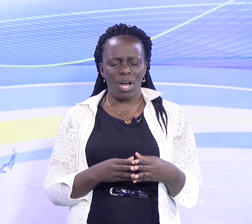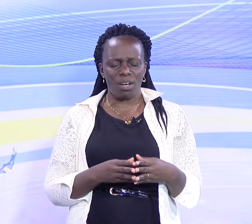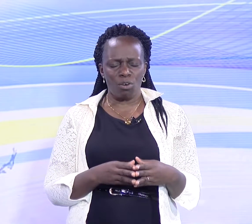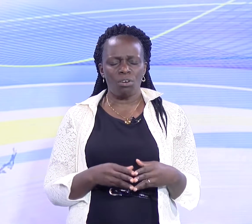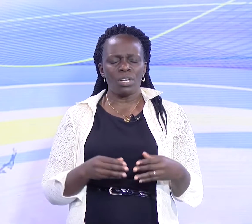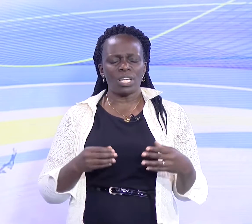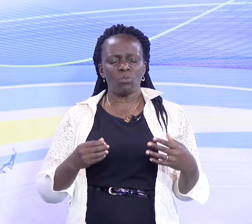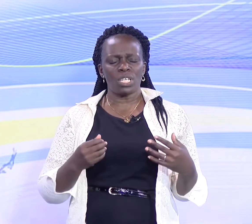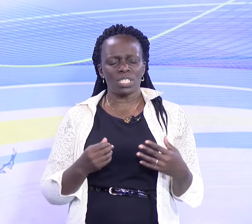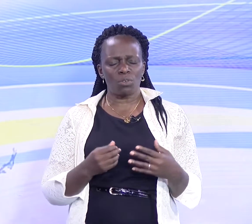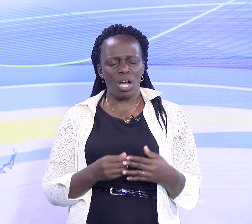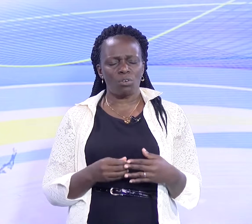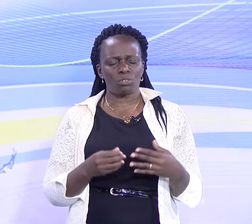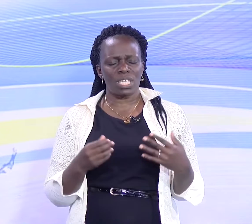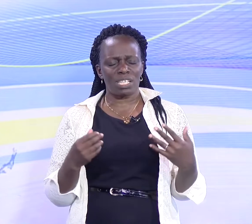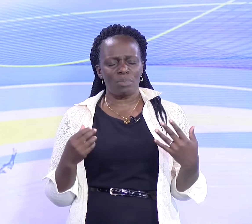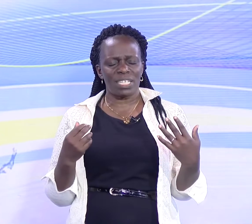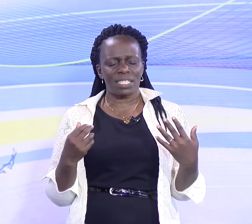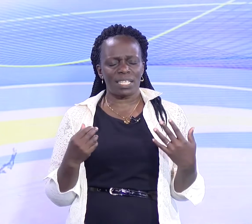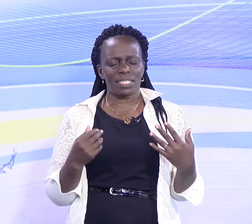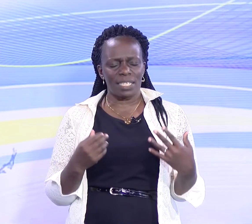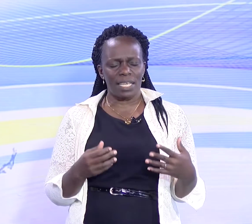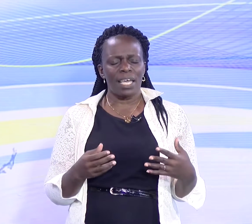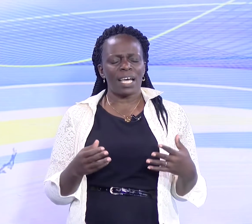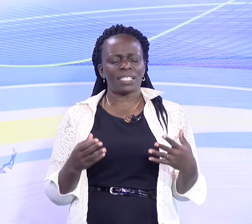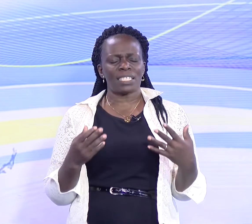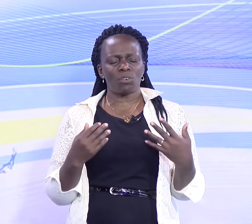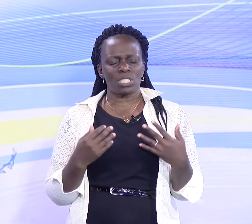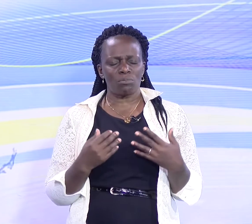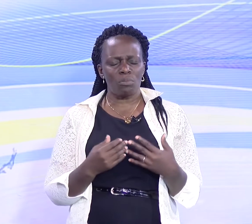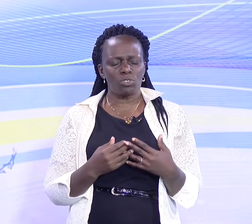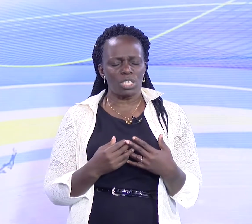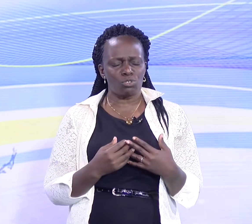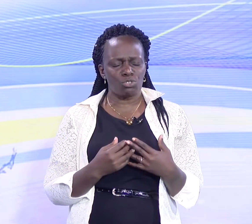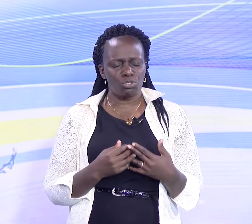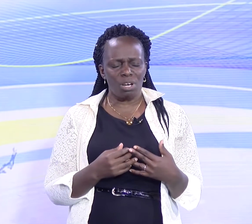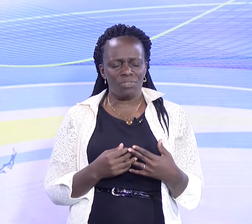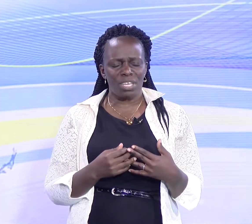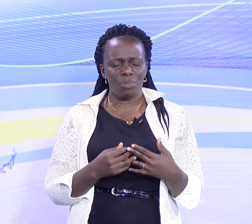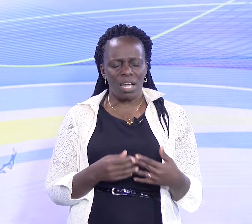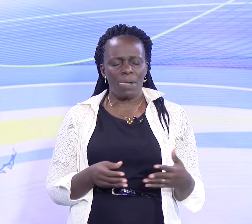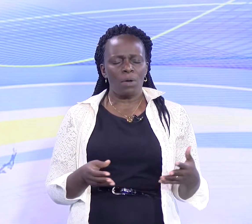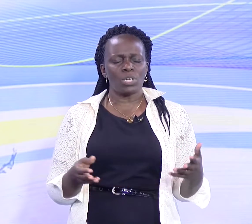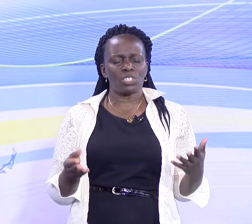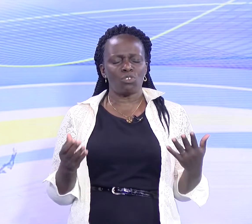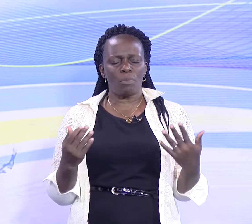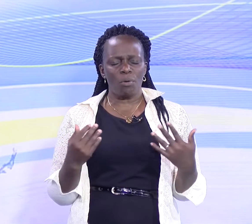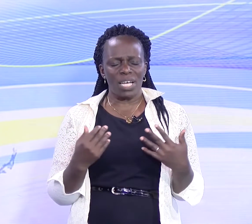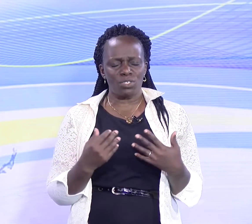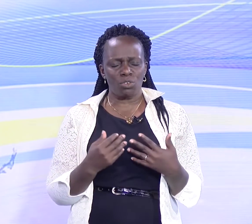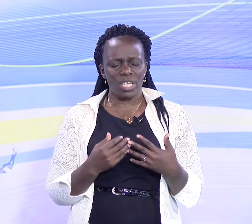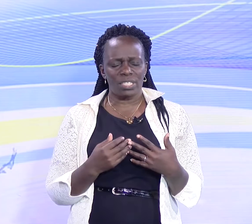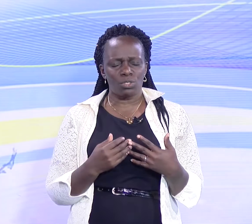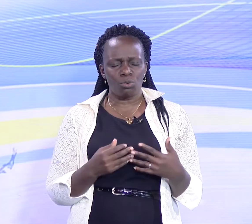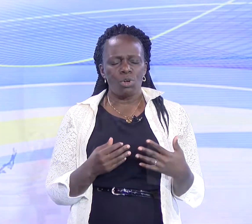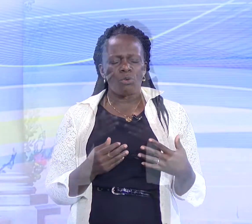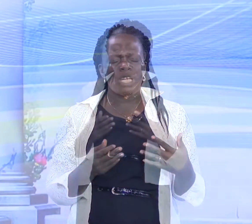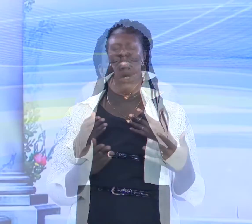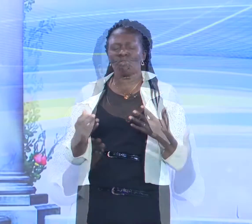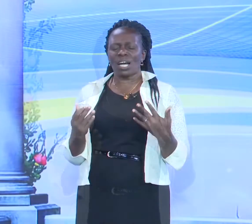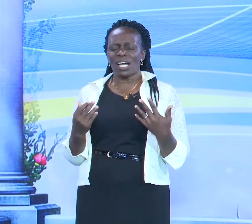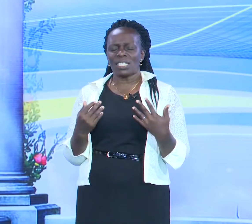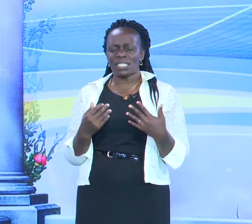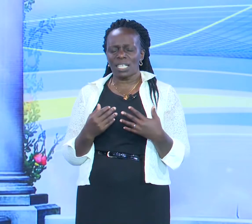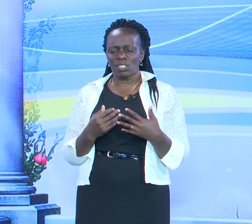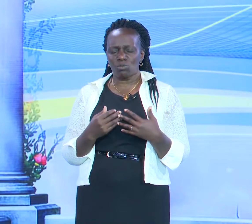wema wako na ulinzi wako. Tunasema ni asante. Asante kwa sababu unatujua vyema, unajua mawazo yetu,